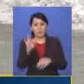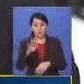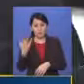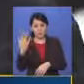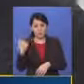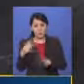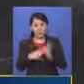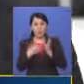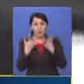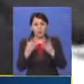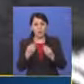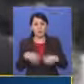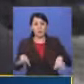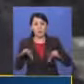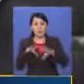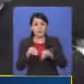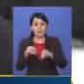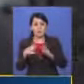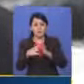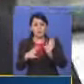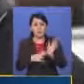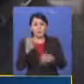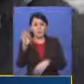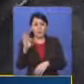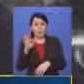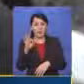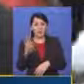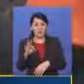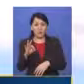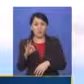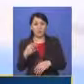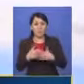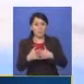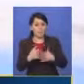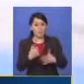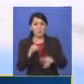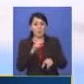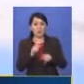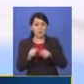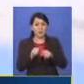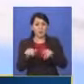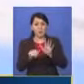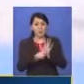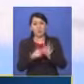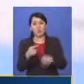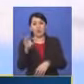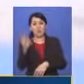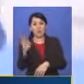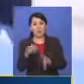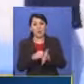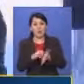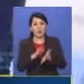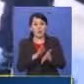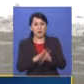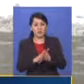прошлых 7 дней. Из общего числа случаев 18% заболевших выявлены при профилактическом обследовании, 61% зарегистрирован